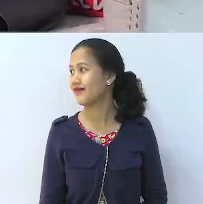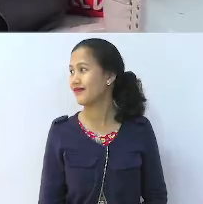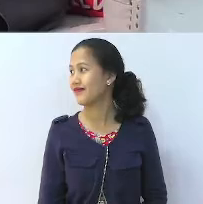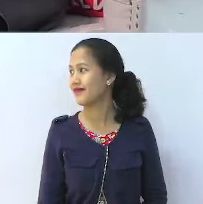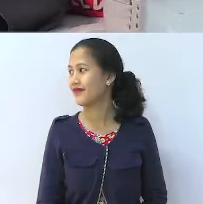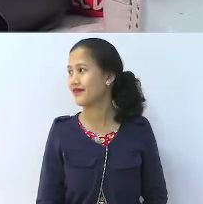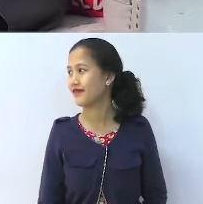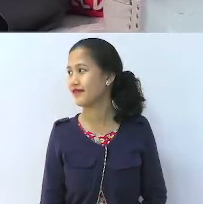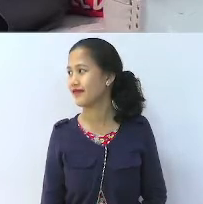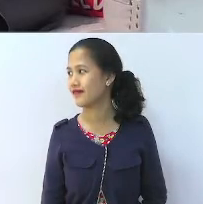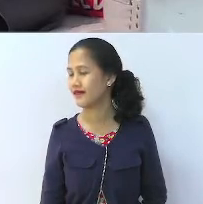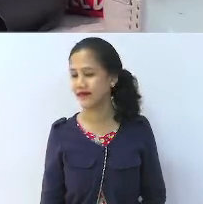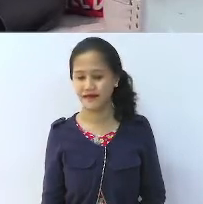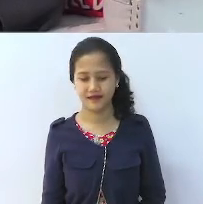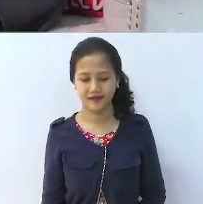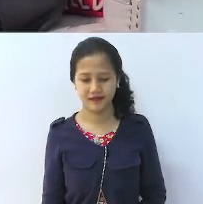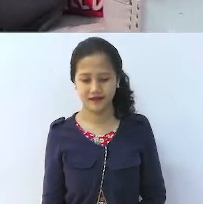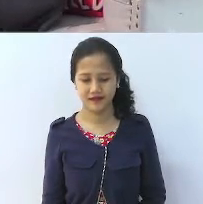Okay na.